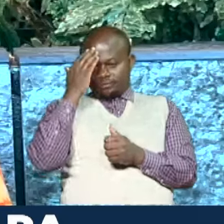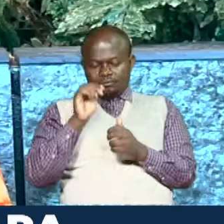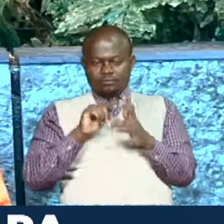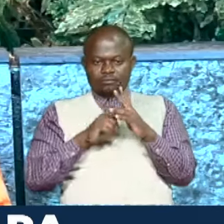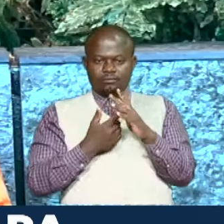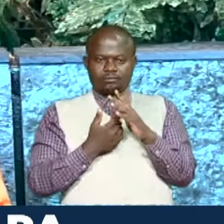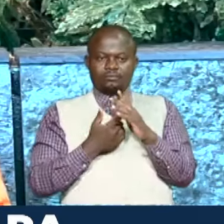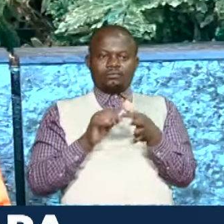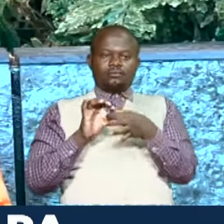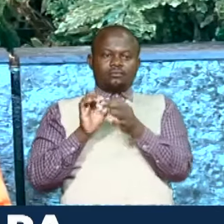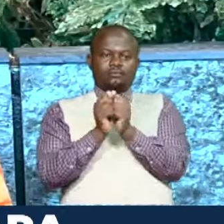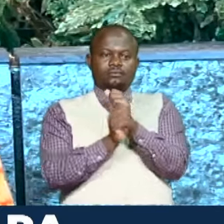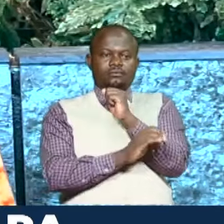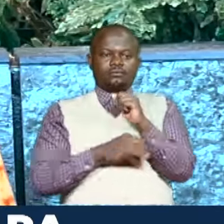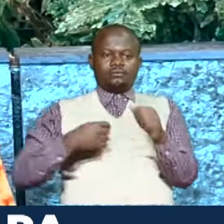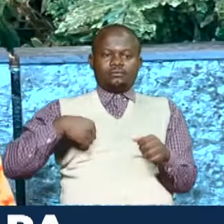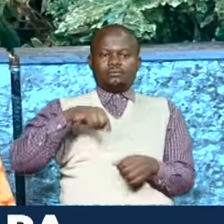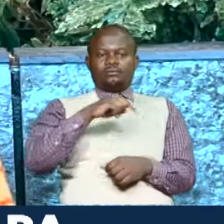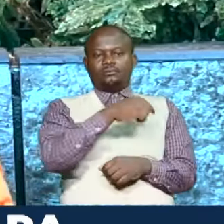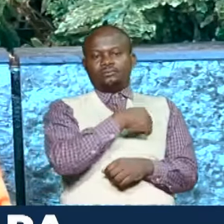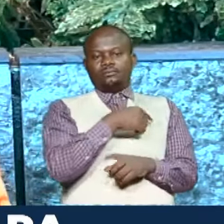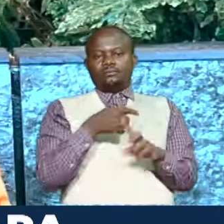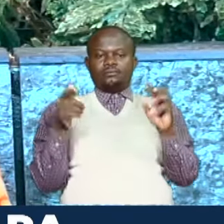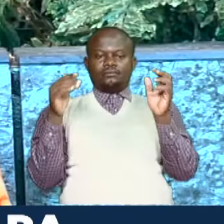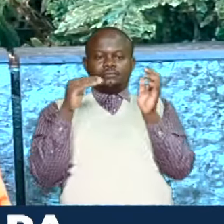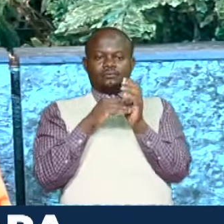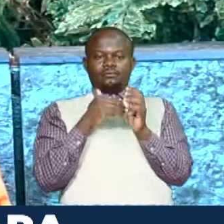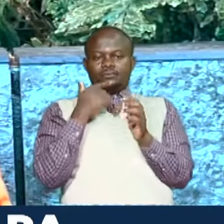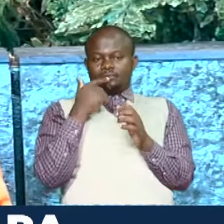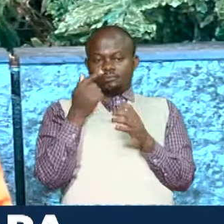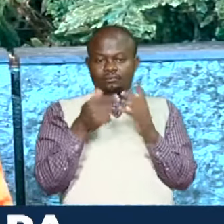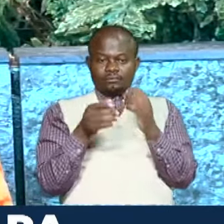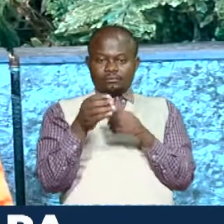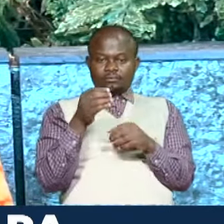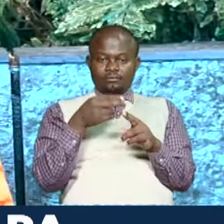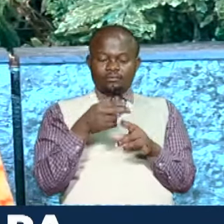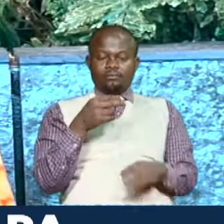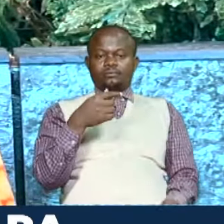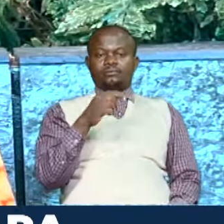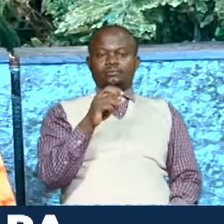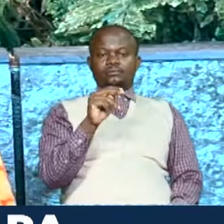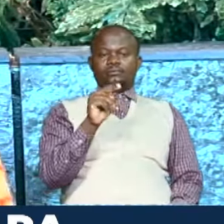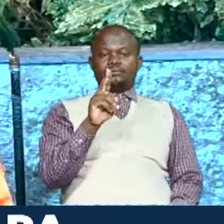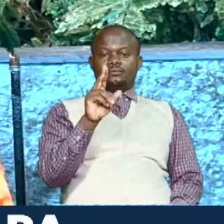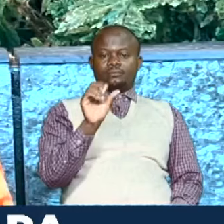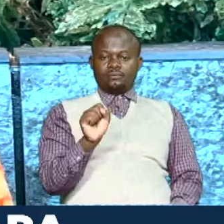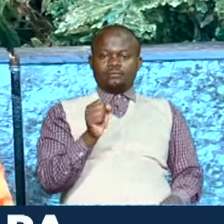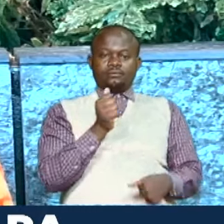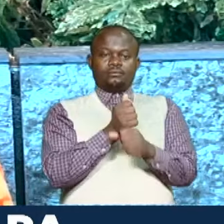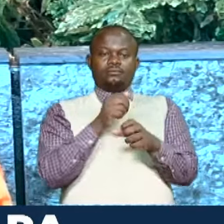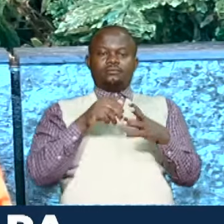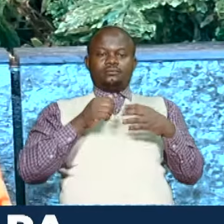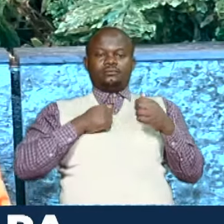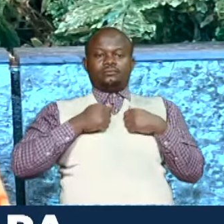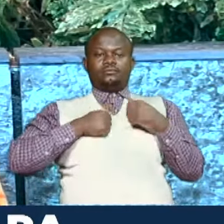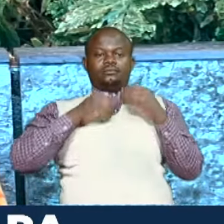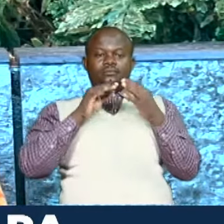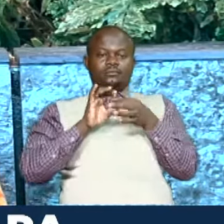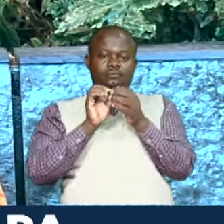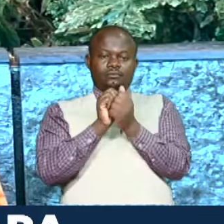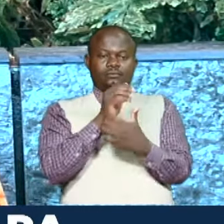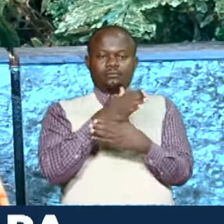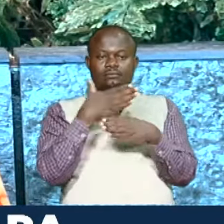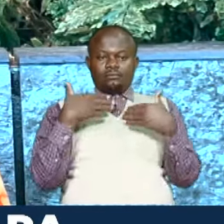gufatanya n'igihugu cyacu. Kandi hari kampani yitwa Genius nayo ikorera mu Rwanda, ifatanya na